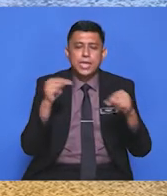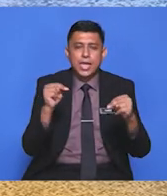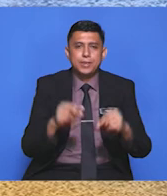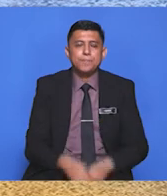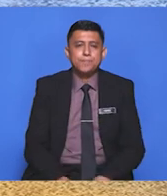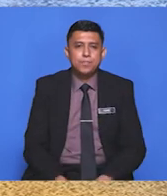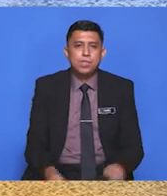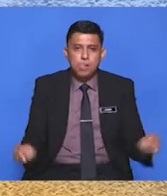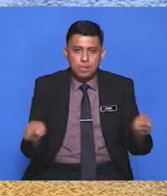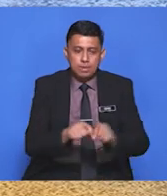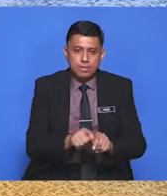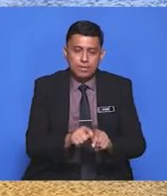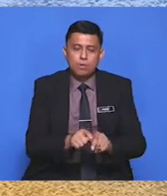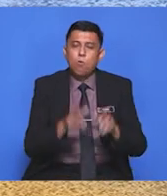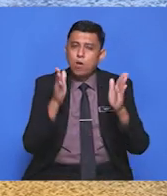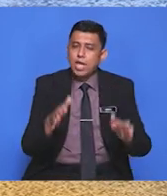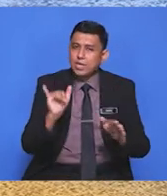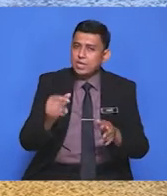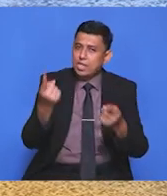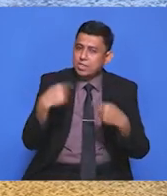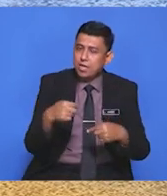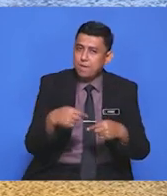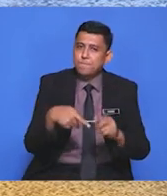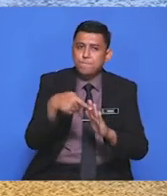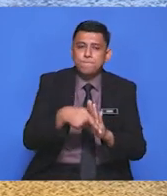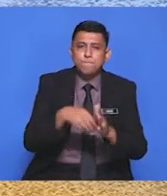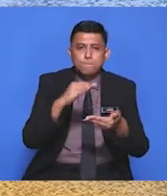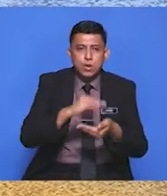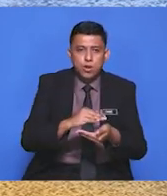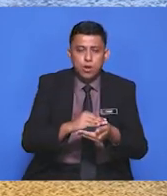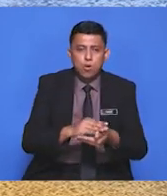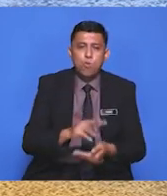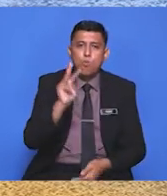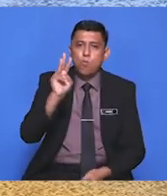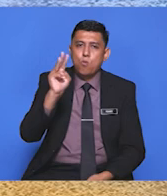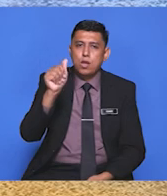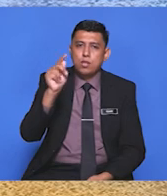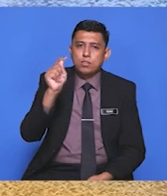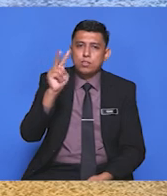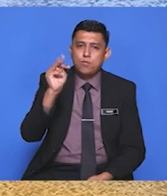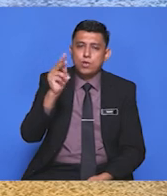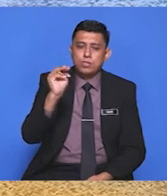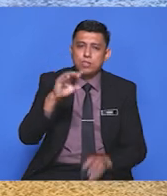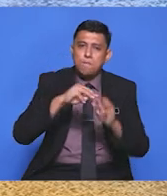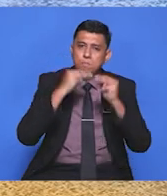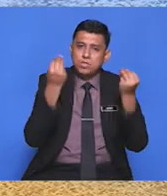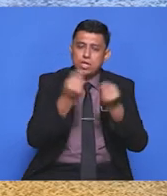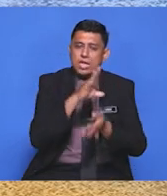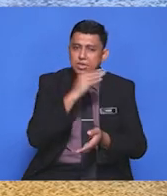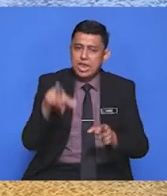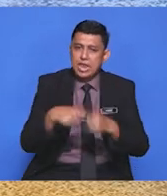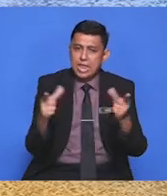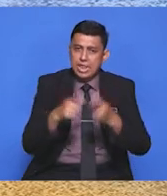seperti dengan pelanggan, pembekal, wartawan, masyarakat dan